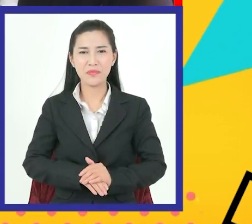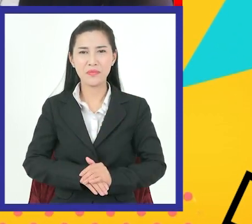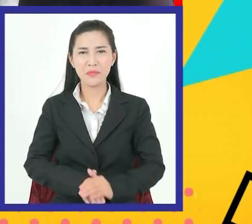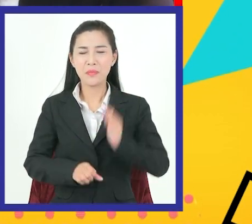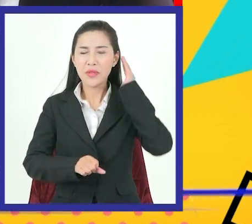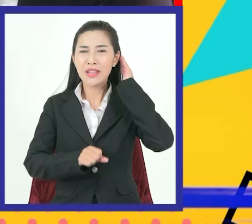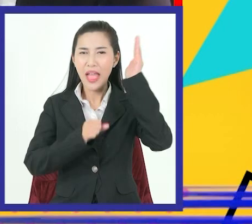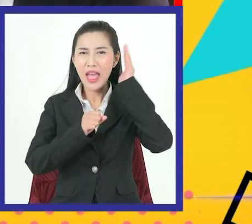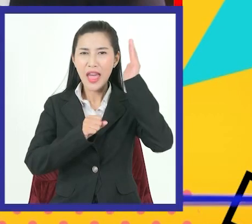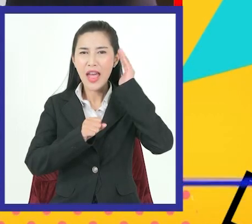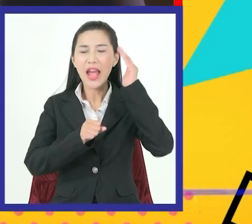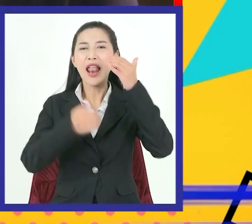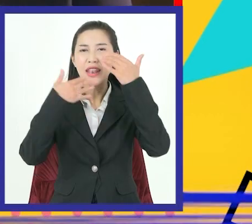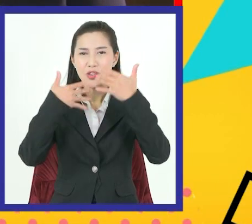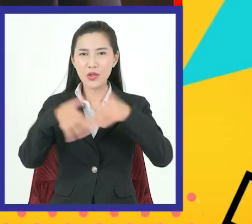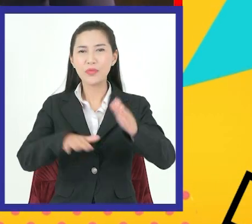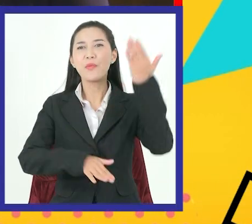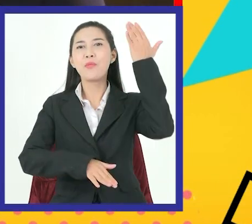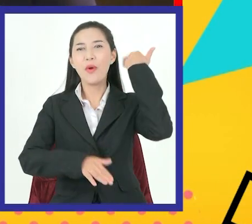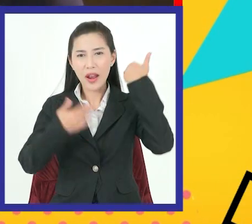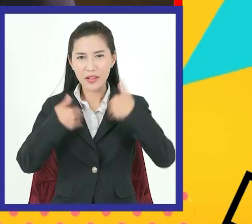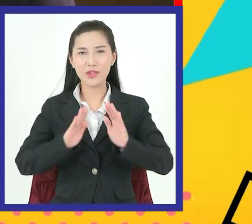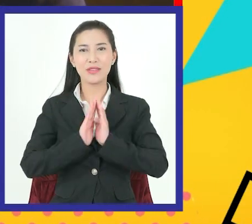ไปตั้งแต่เมื่อวานแล้วครับขอบคุณ